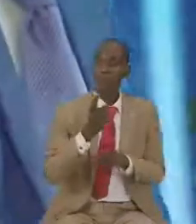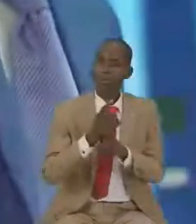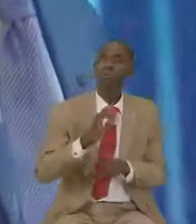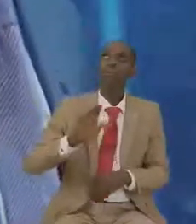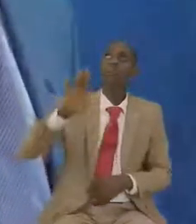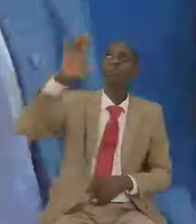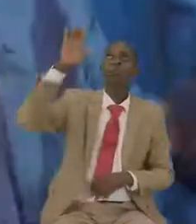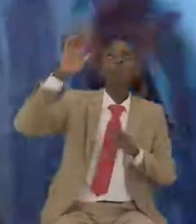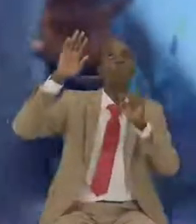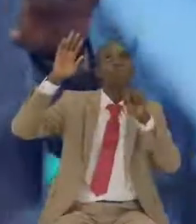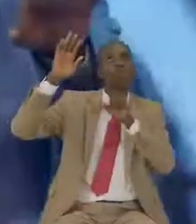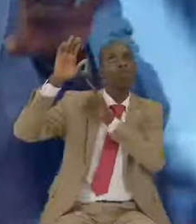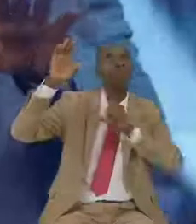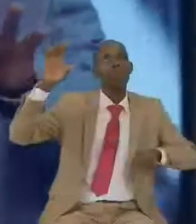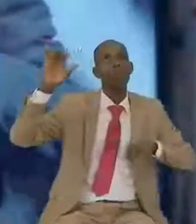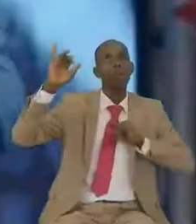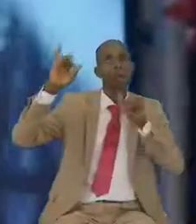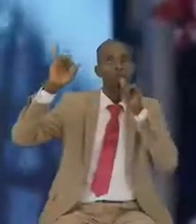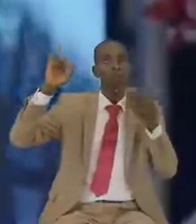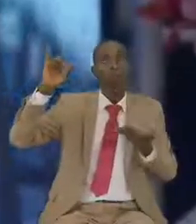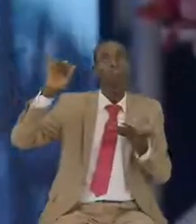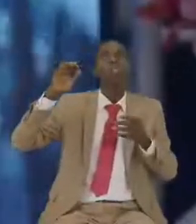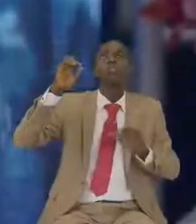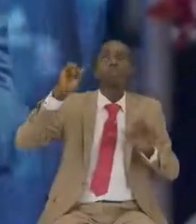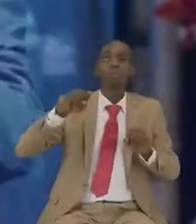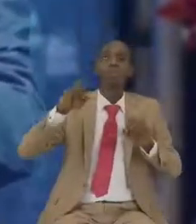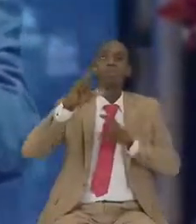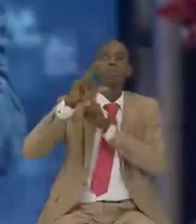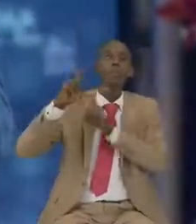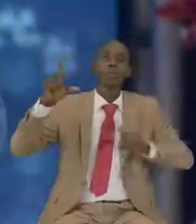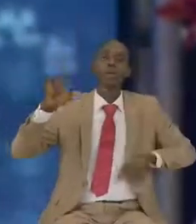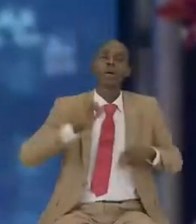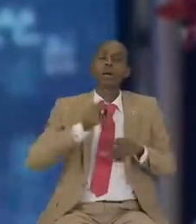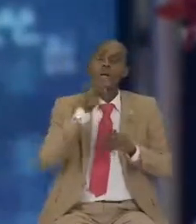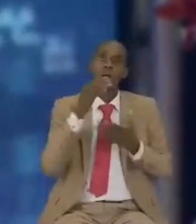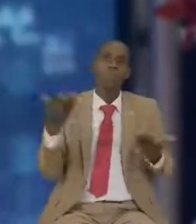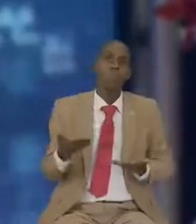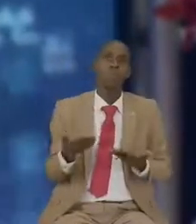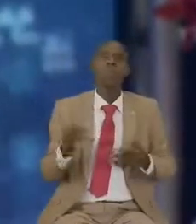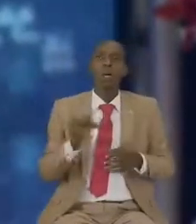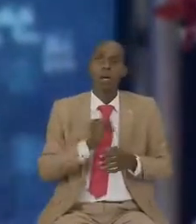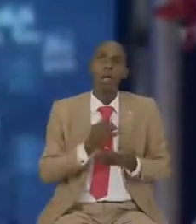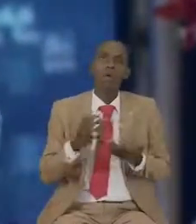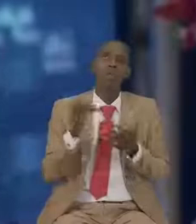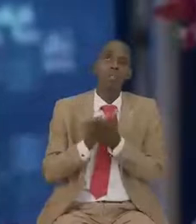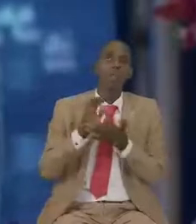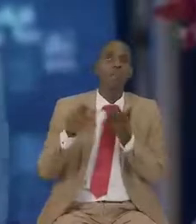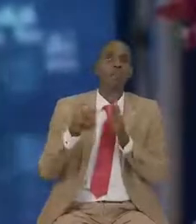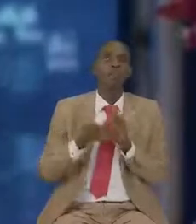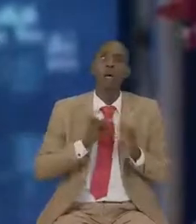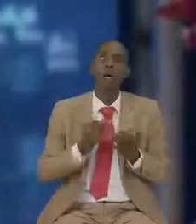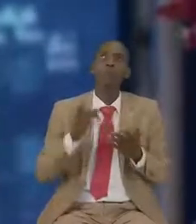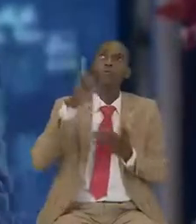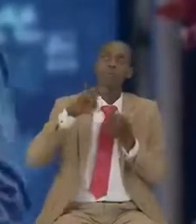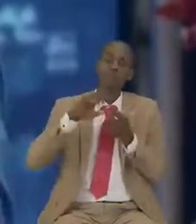Jésus-Christ, où que vous soyez, levez la main pour dire, Seigneur, me voici, je suis ici. Qui te reconnaisse là-bas? Oui, Seigneur, je suis